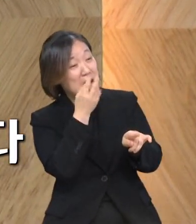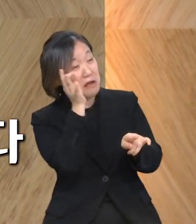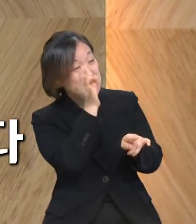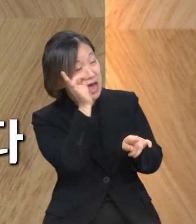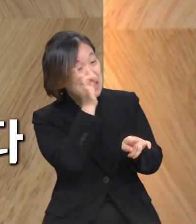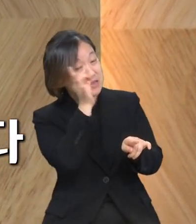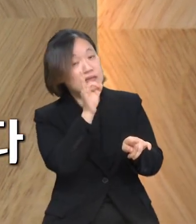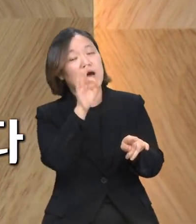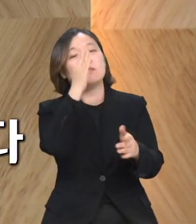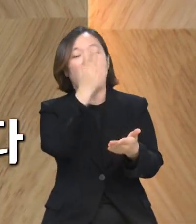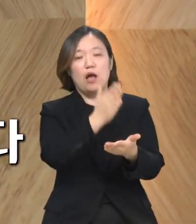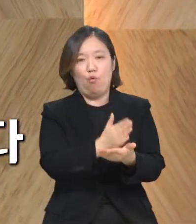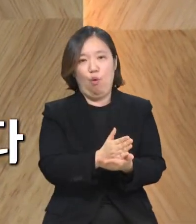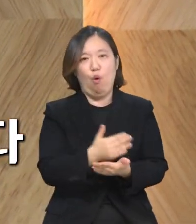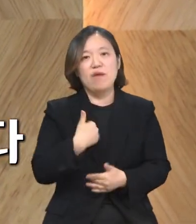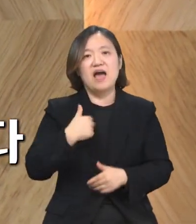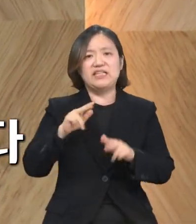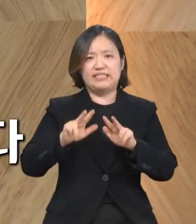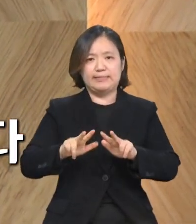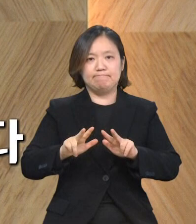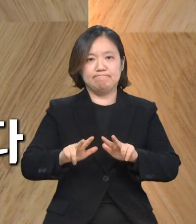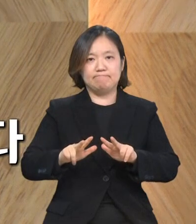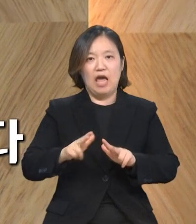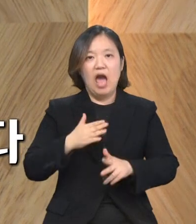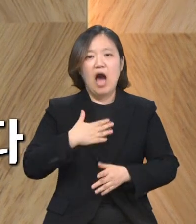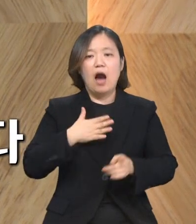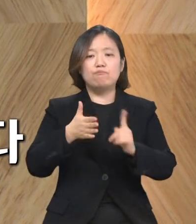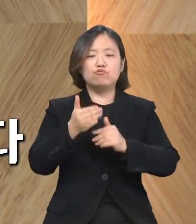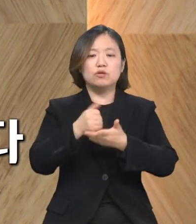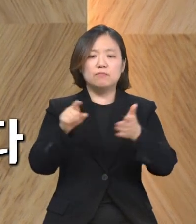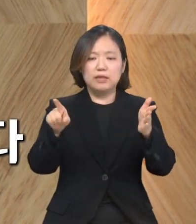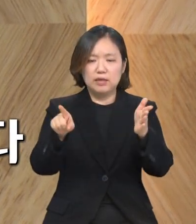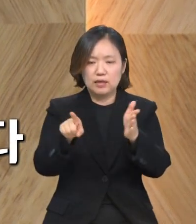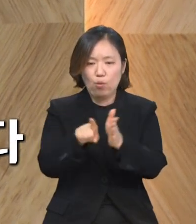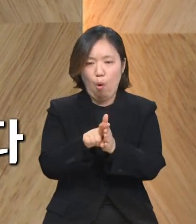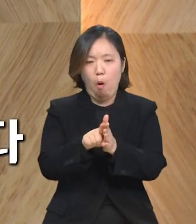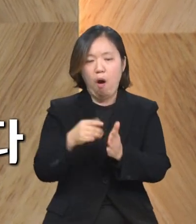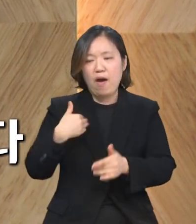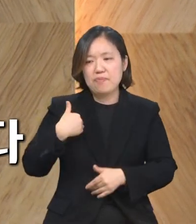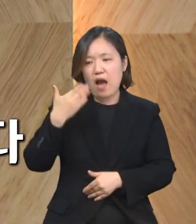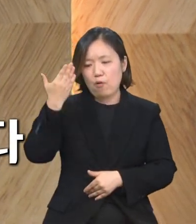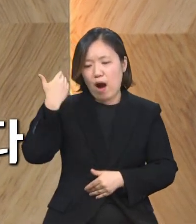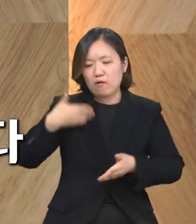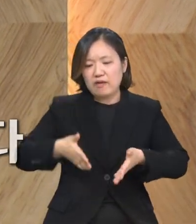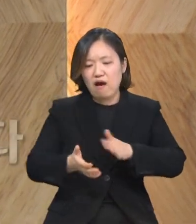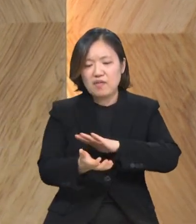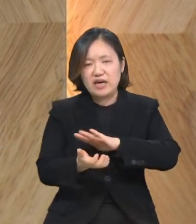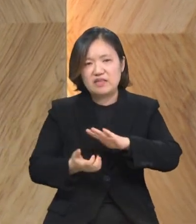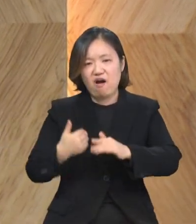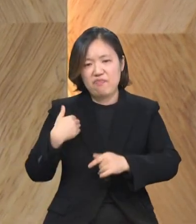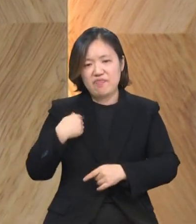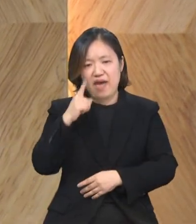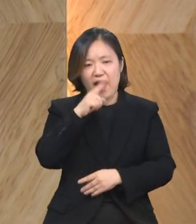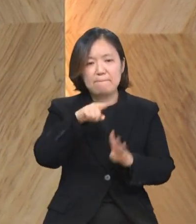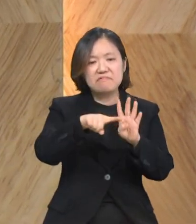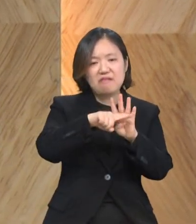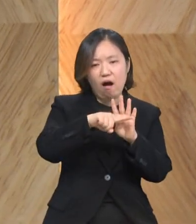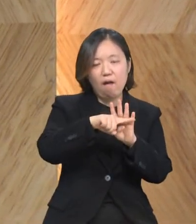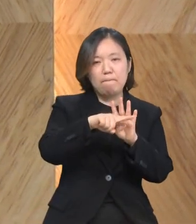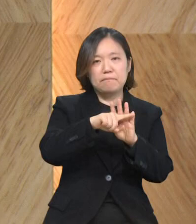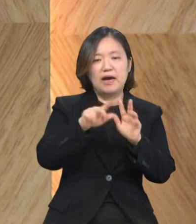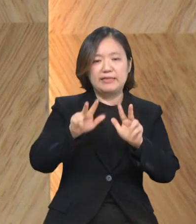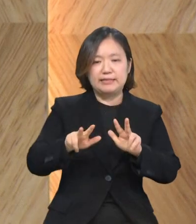구하지 말고 지금이 순간 오로지 부처님 믿습니다 과거 전생에서부터 지었던 저의 나쁜